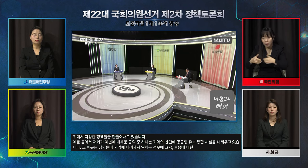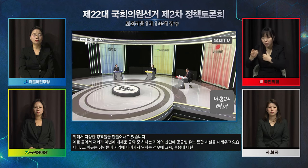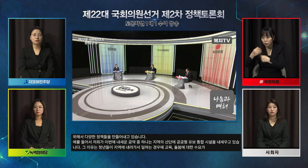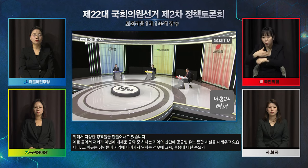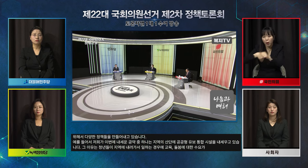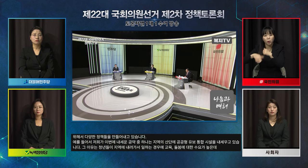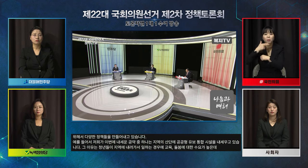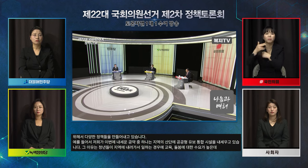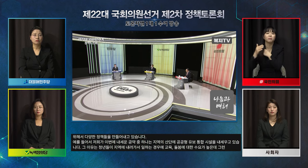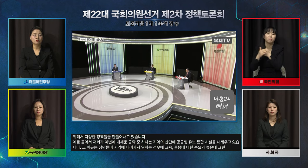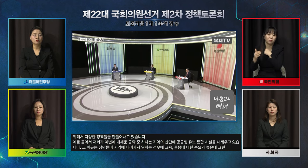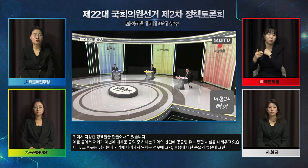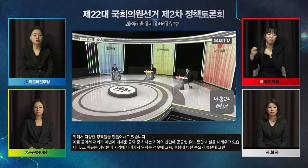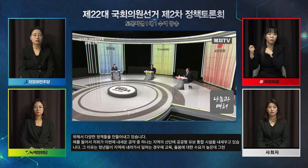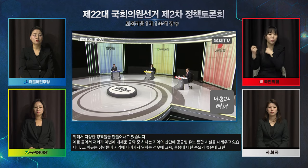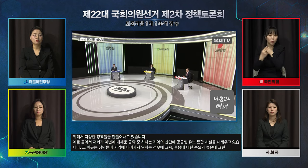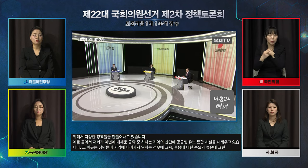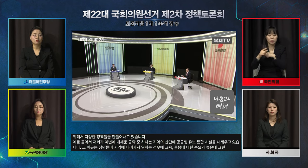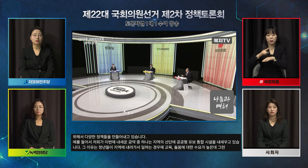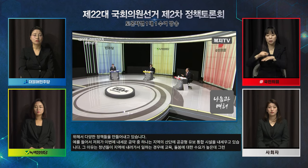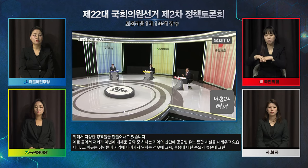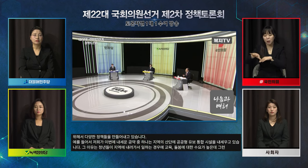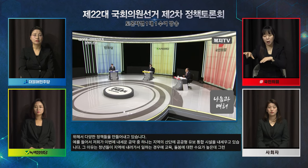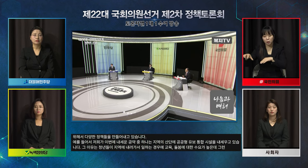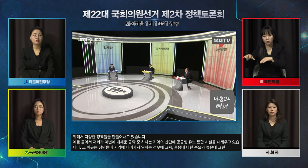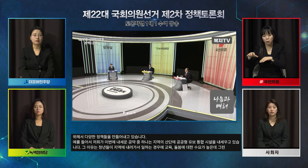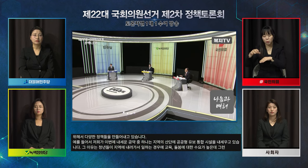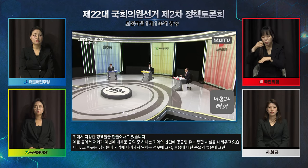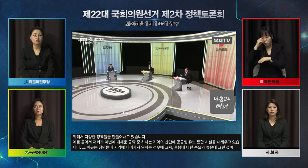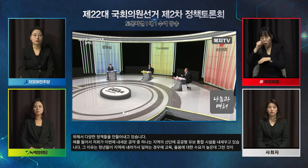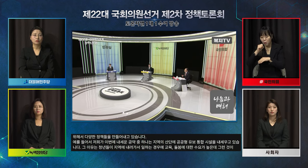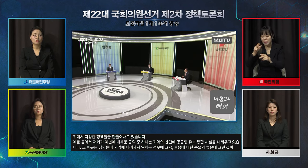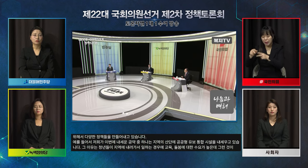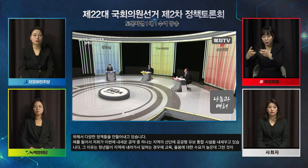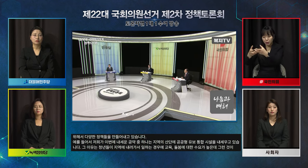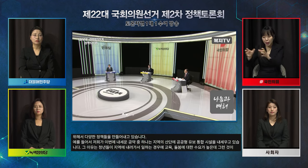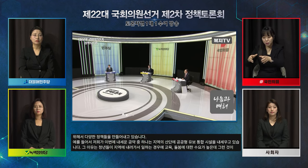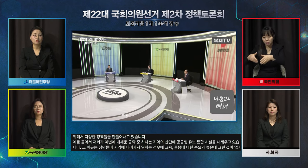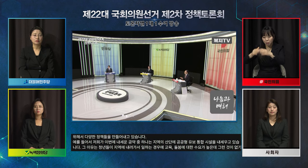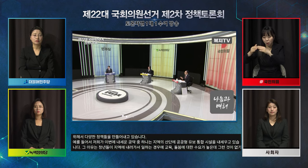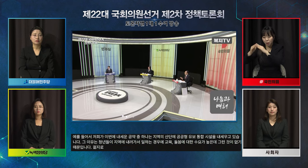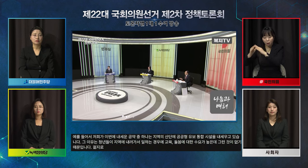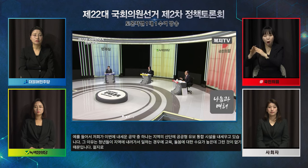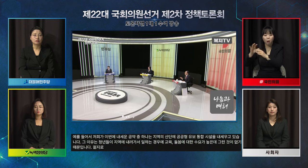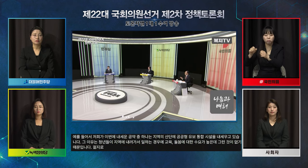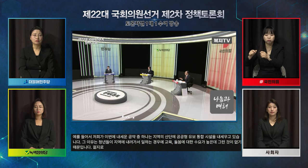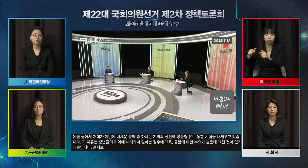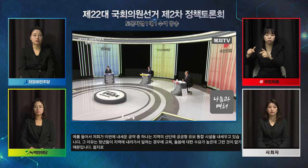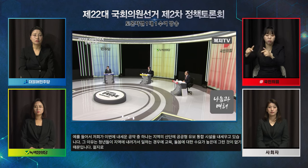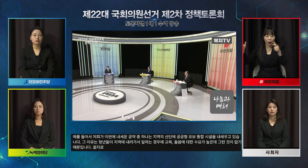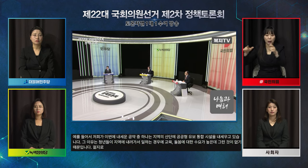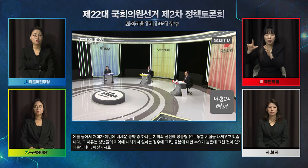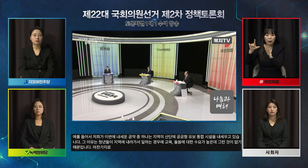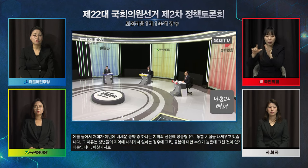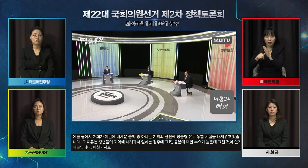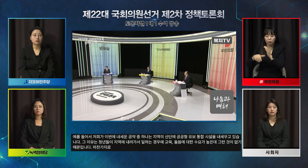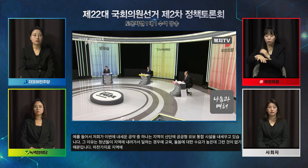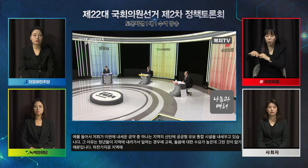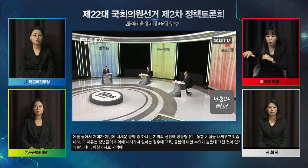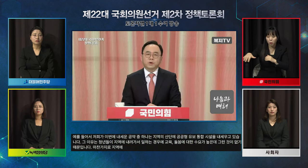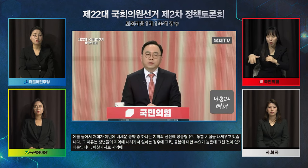마찬가지로 지역에 있는 많은 첨단 산업단지들이 많아지고 있는데 그런 인근 택지를